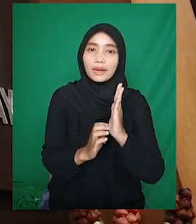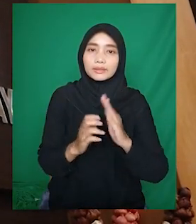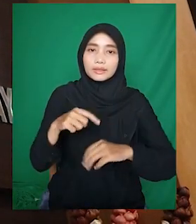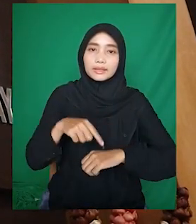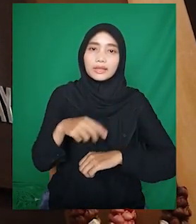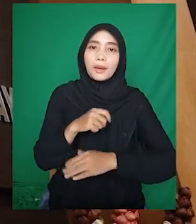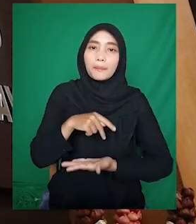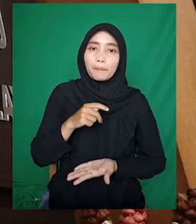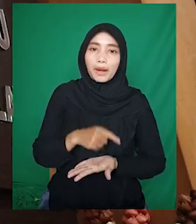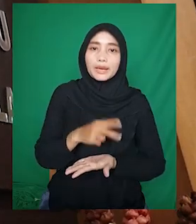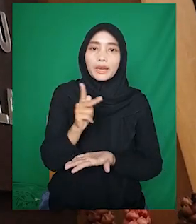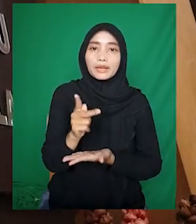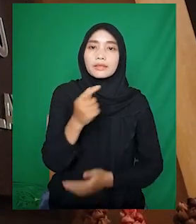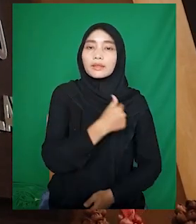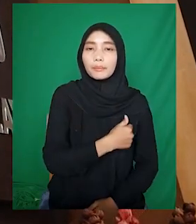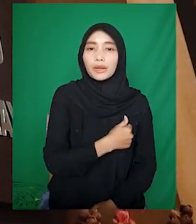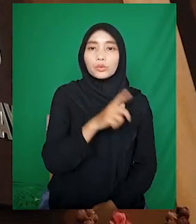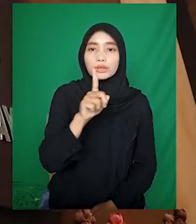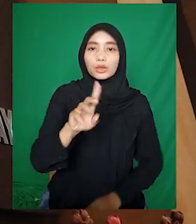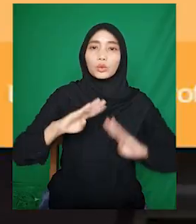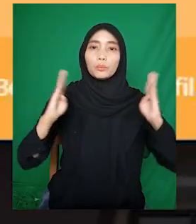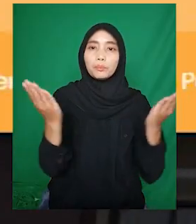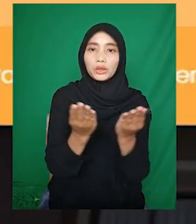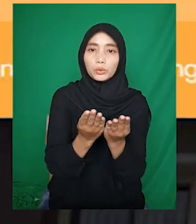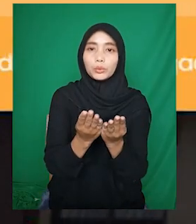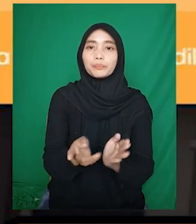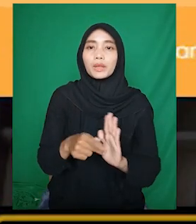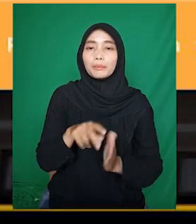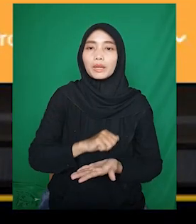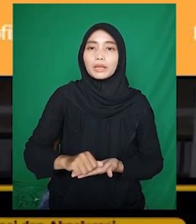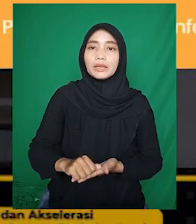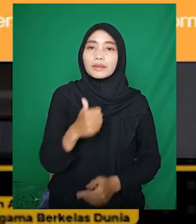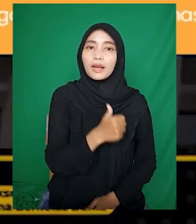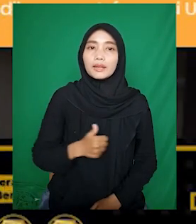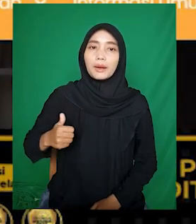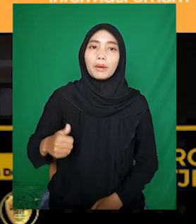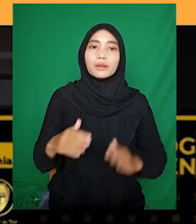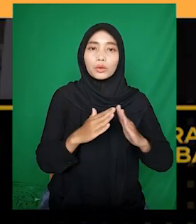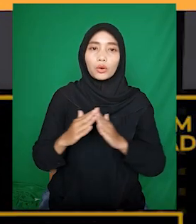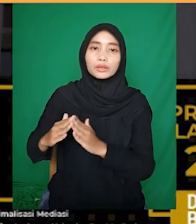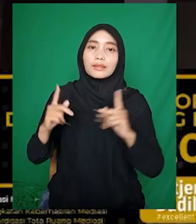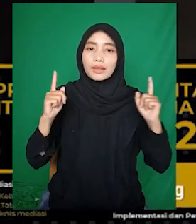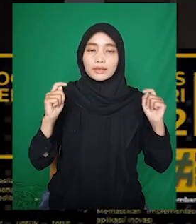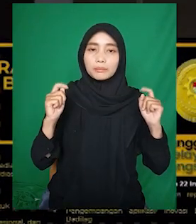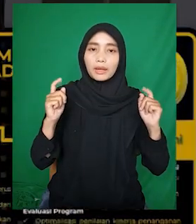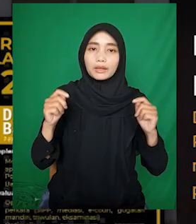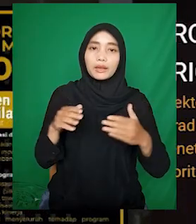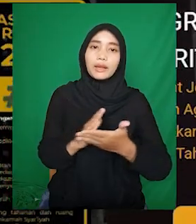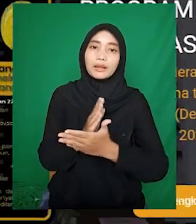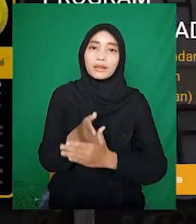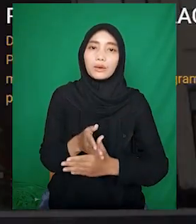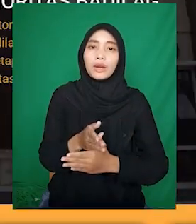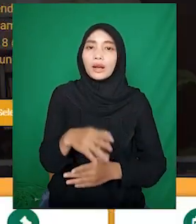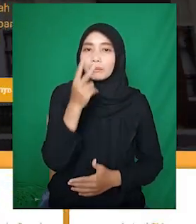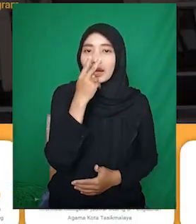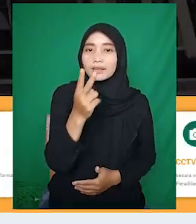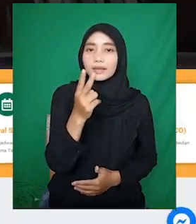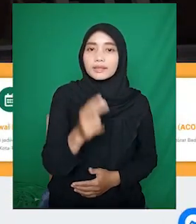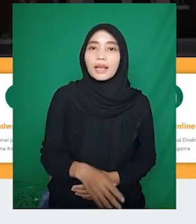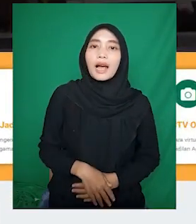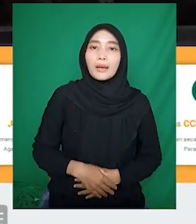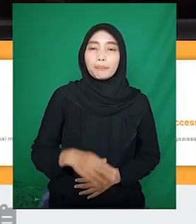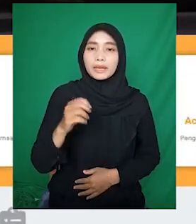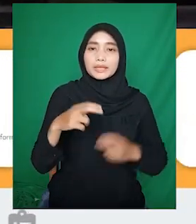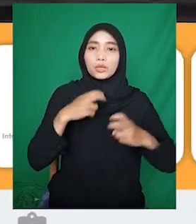Pintu Pengadilan Agama Kota Tasikmalaya atau mengakses secara langsung melalui aplikasi gugatan mandiri